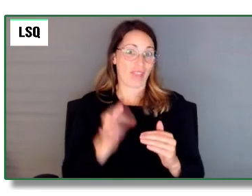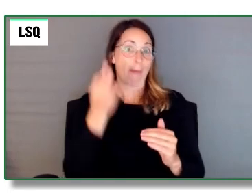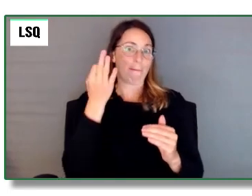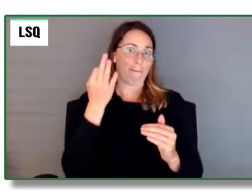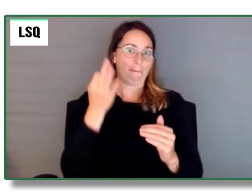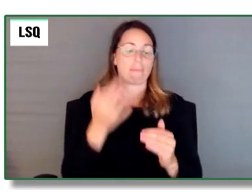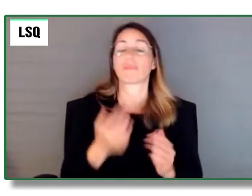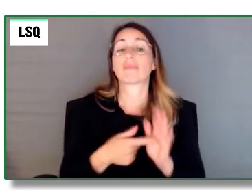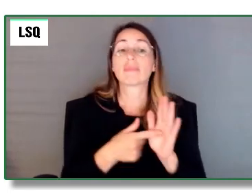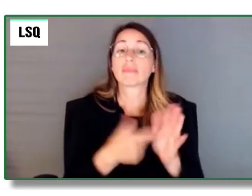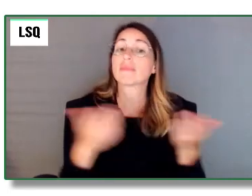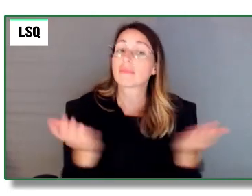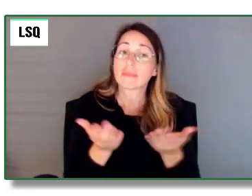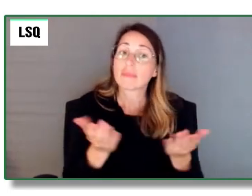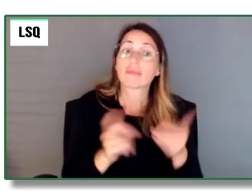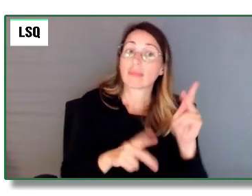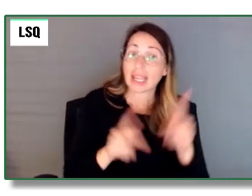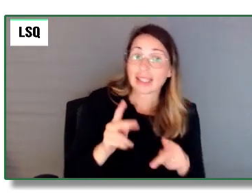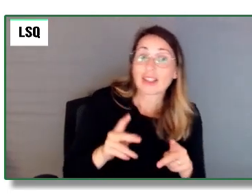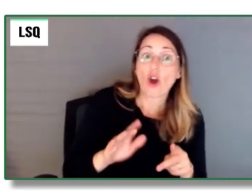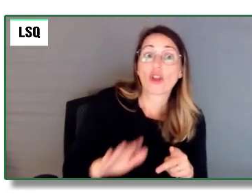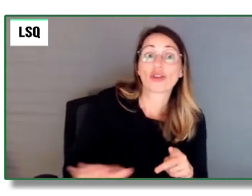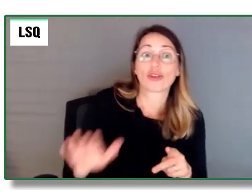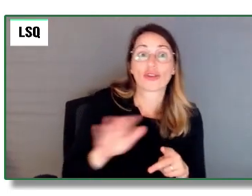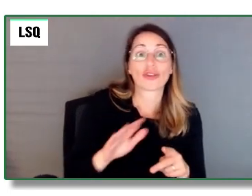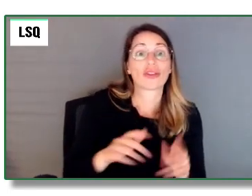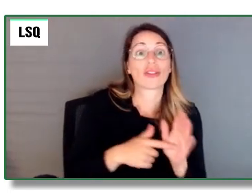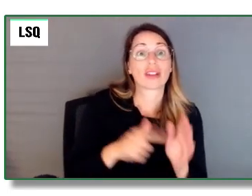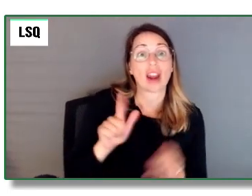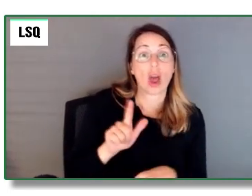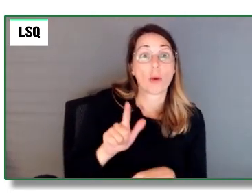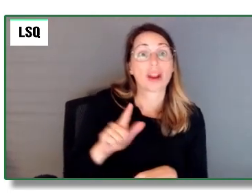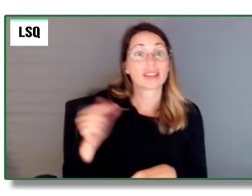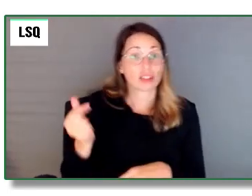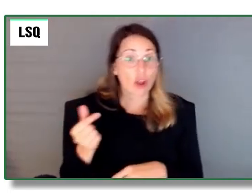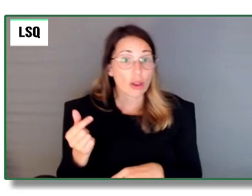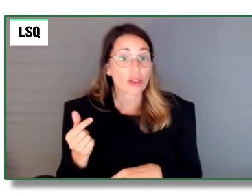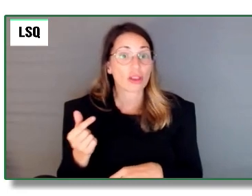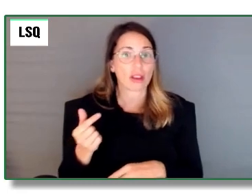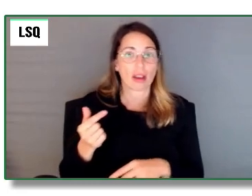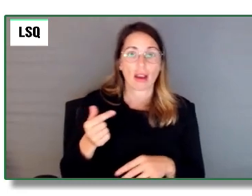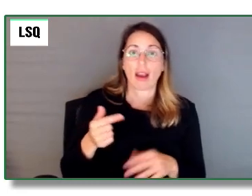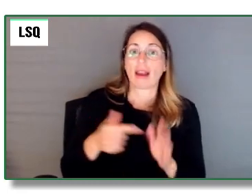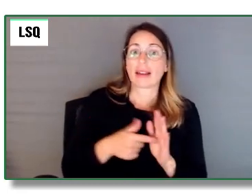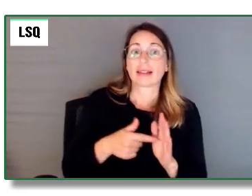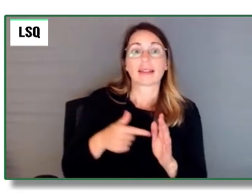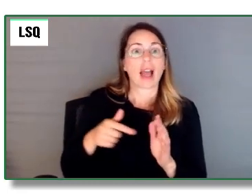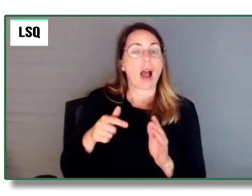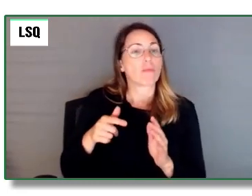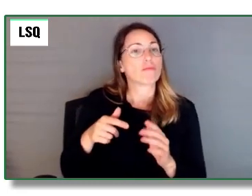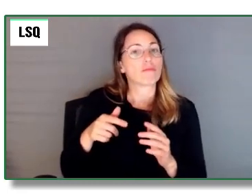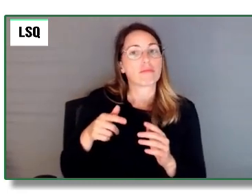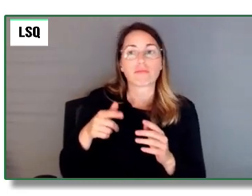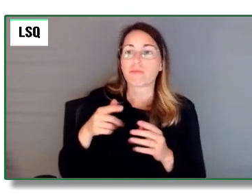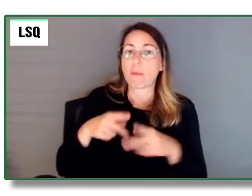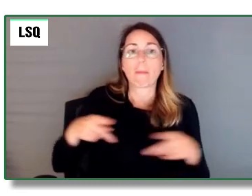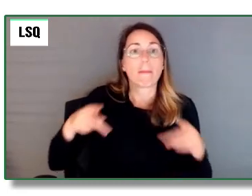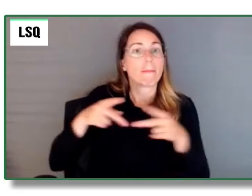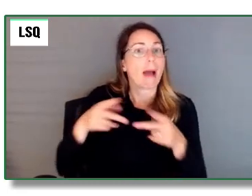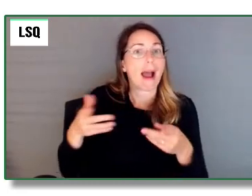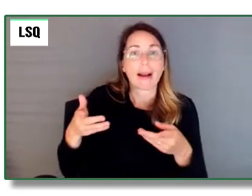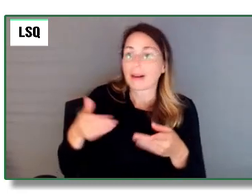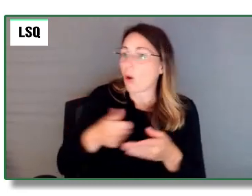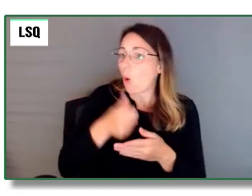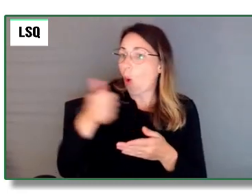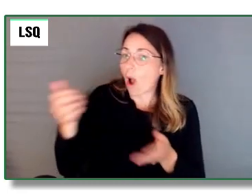Donc, on a parlé de Lawrence Gunter qui se rend au parc et sans peut-être encourager d'autres à suivre dans ses